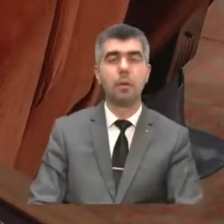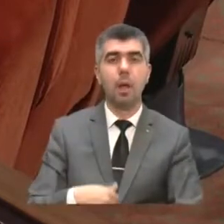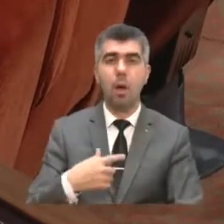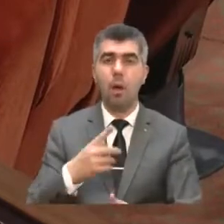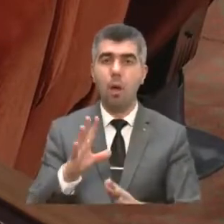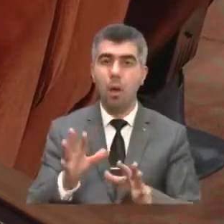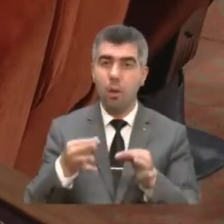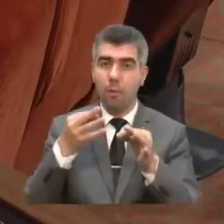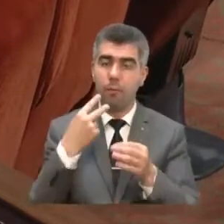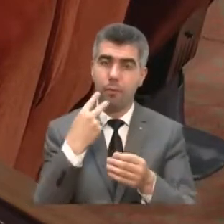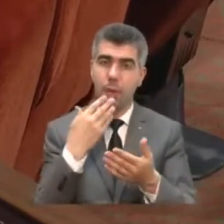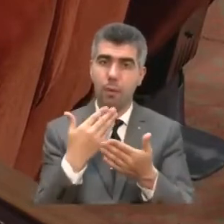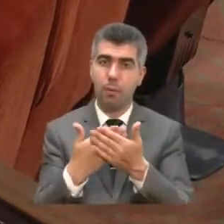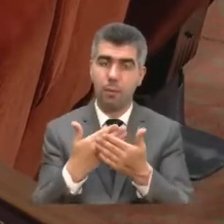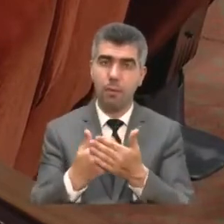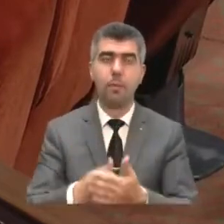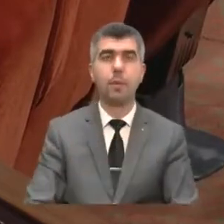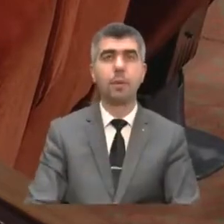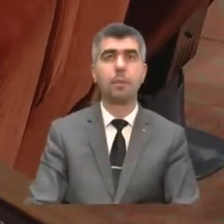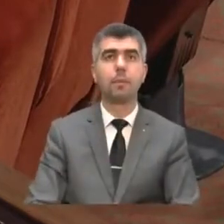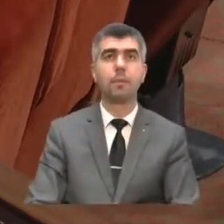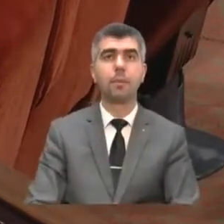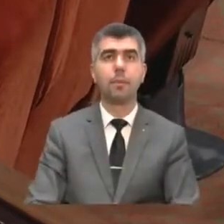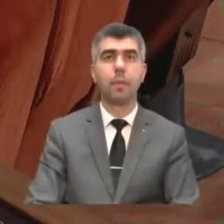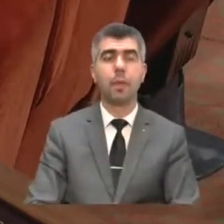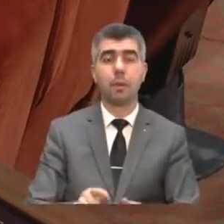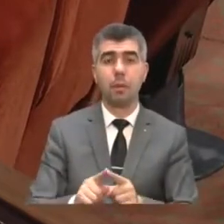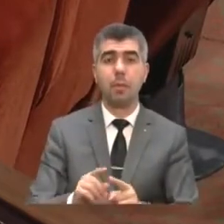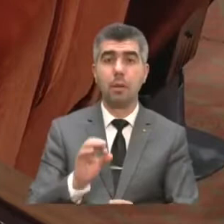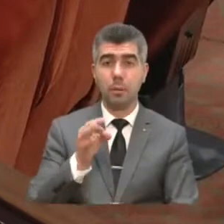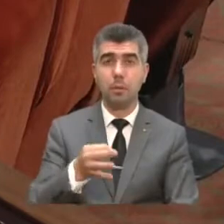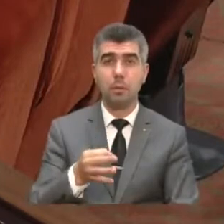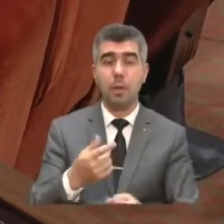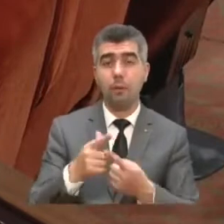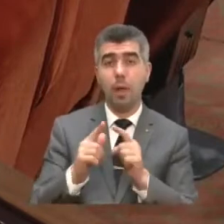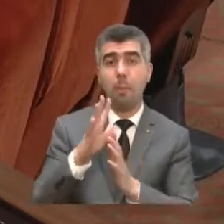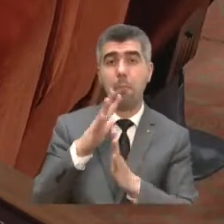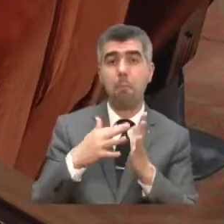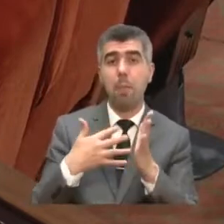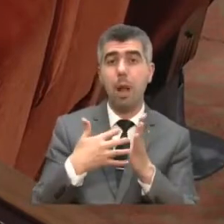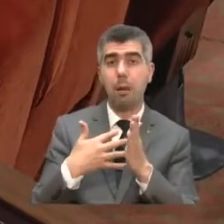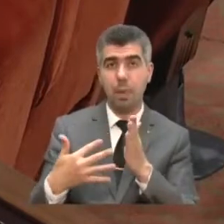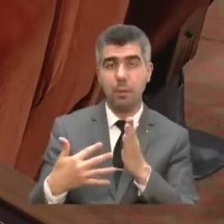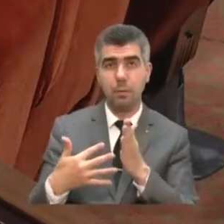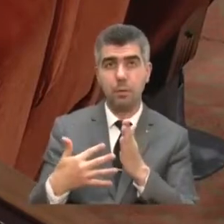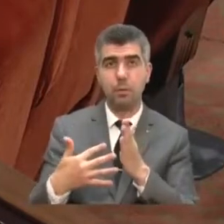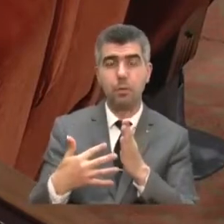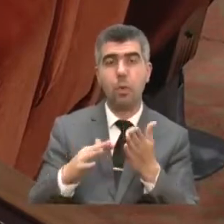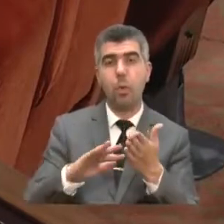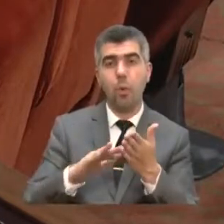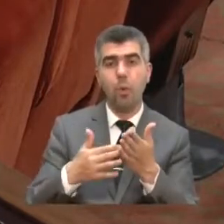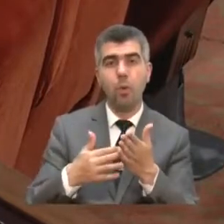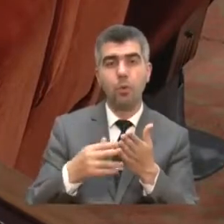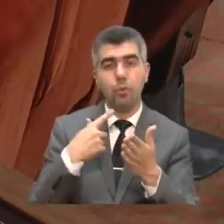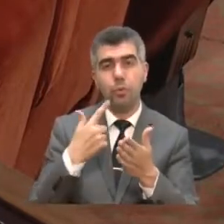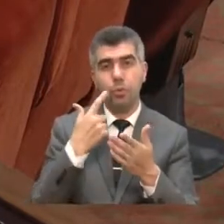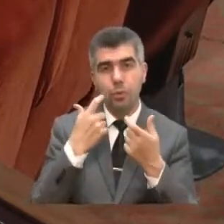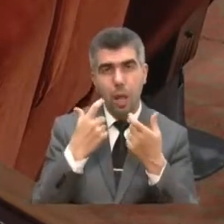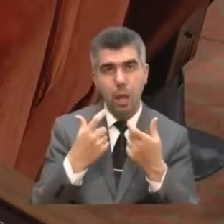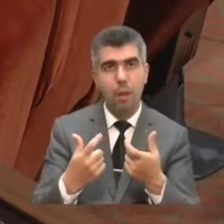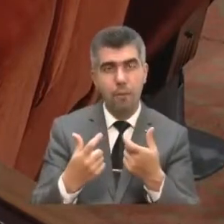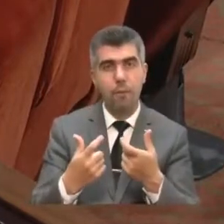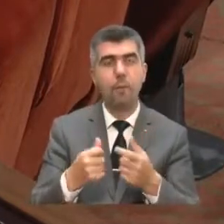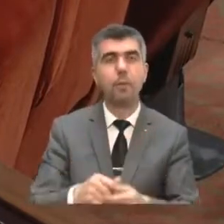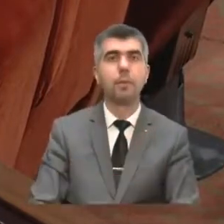بين لينا أن هاد الخصاص أكبر وأكبر جدا من هاد البرنامج اللي كنا كنظنوا بأنه راه